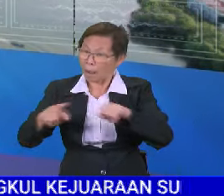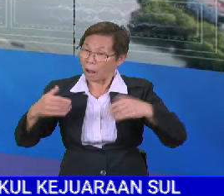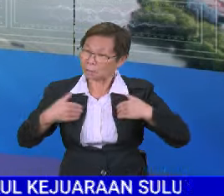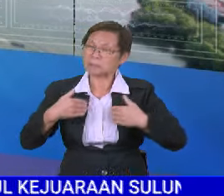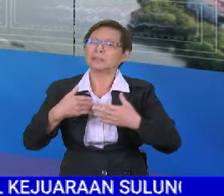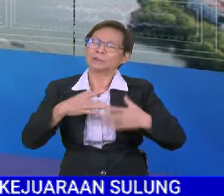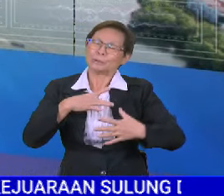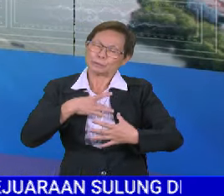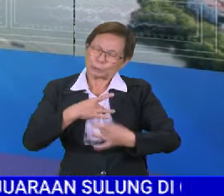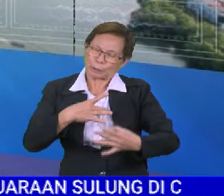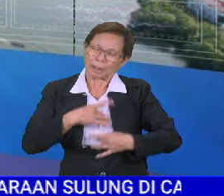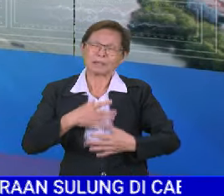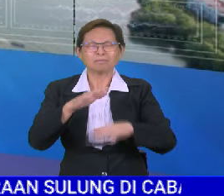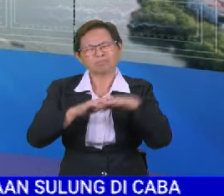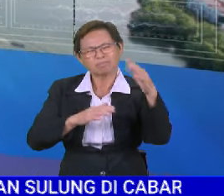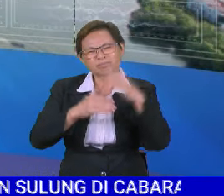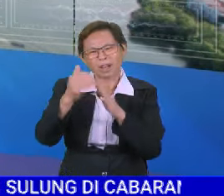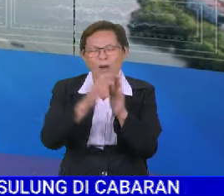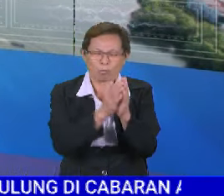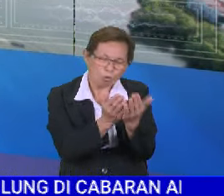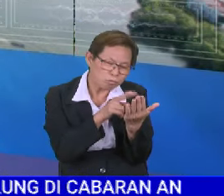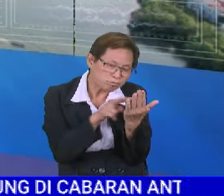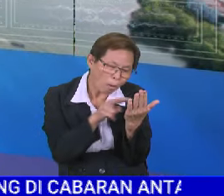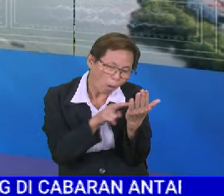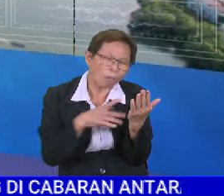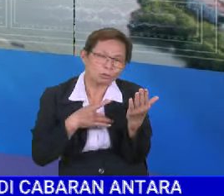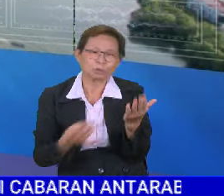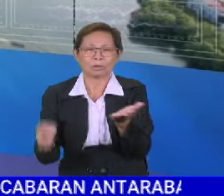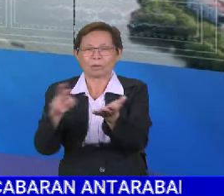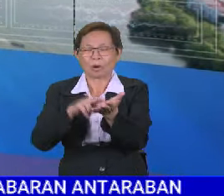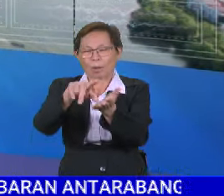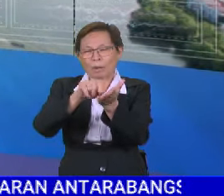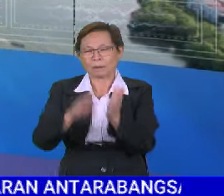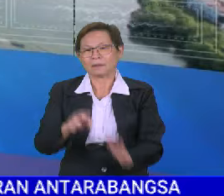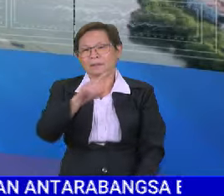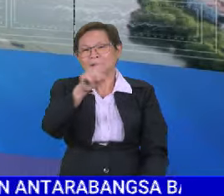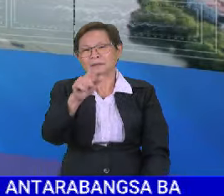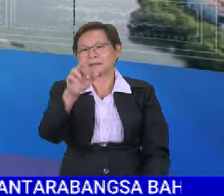dan lebih selesai dengan pembacaan buku fisikal laporannya bersama